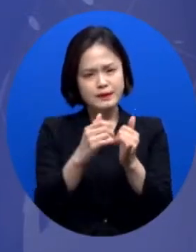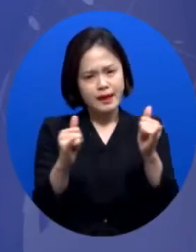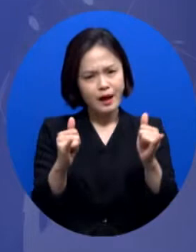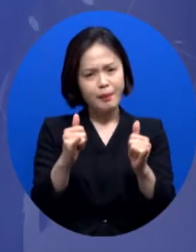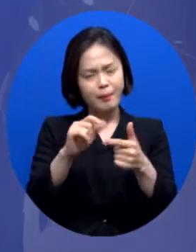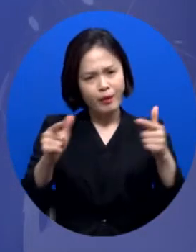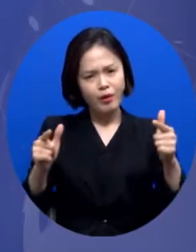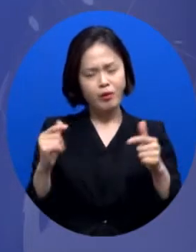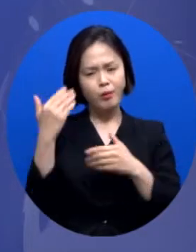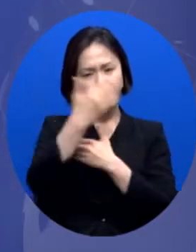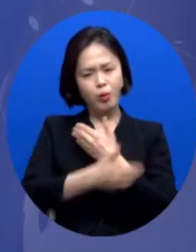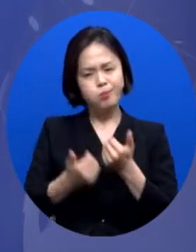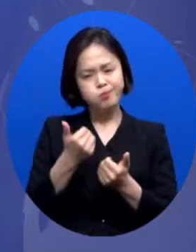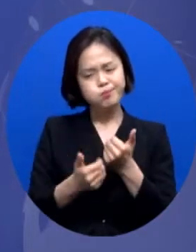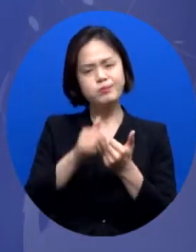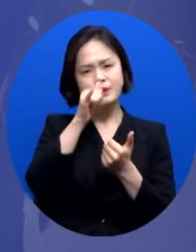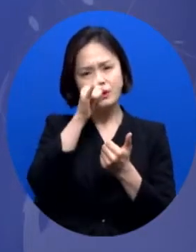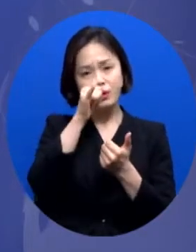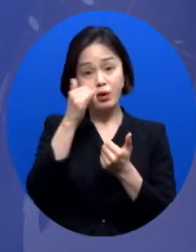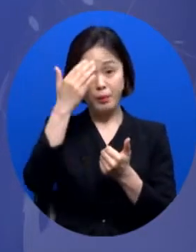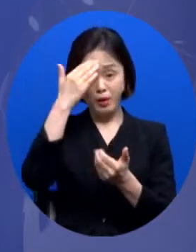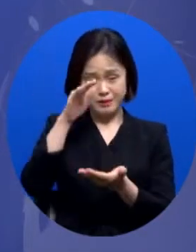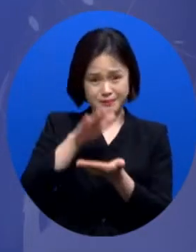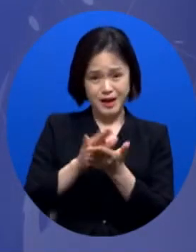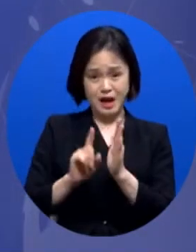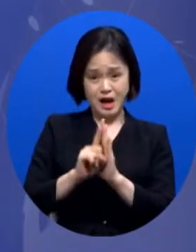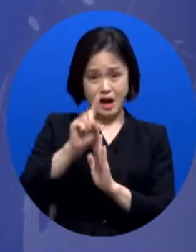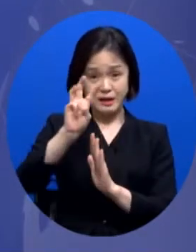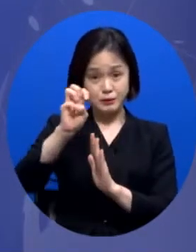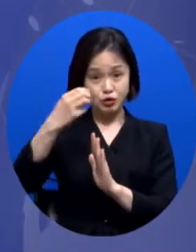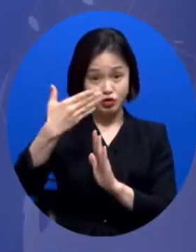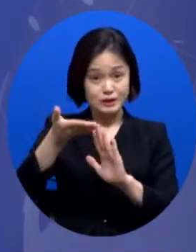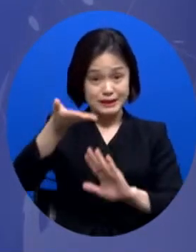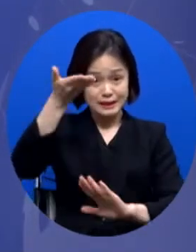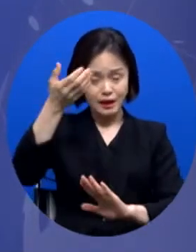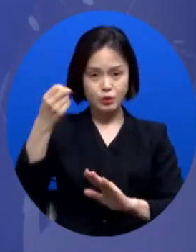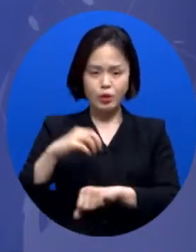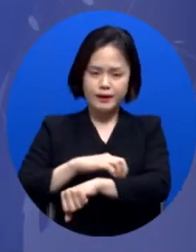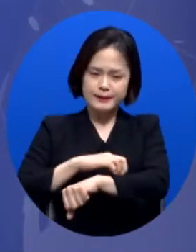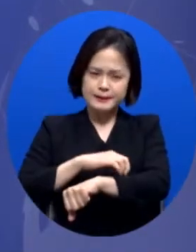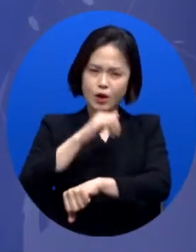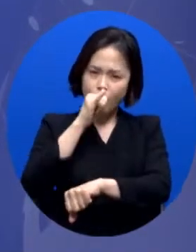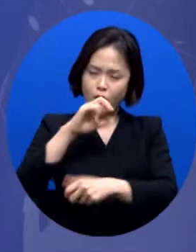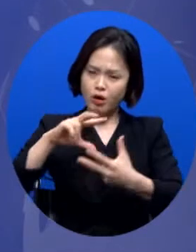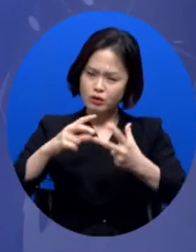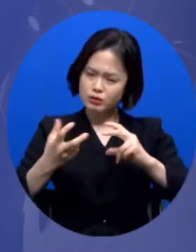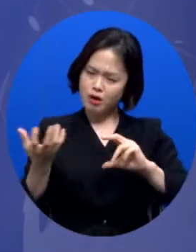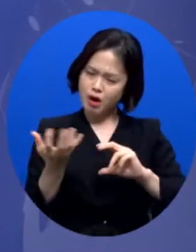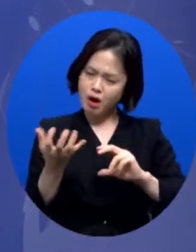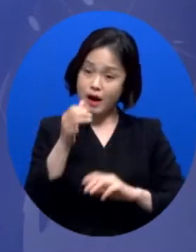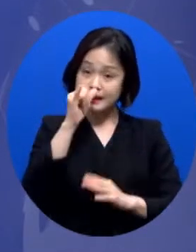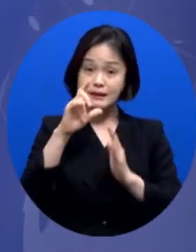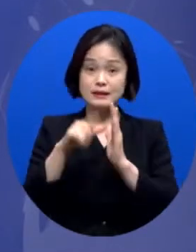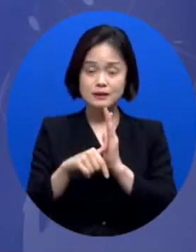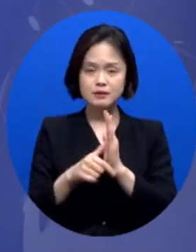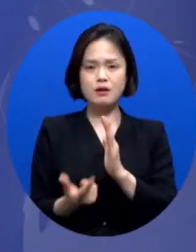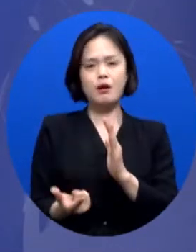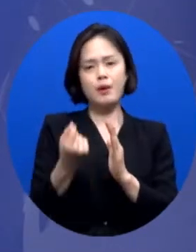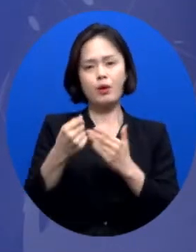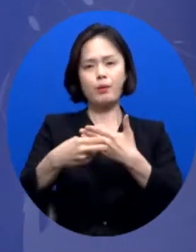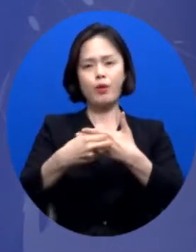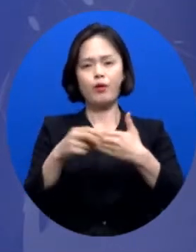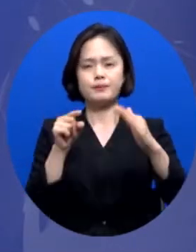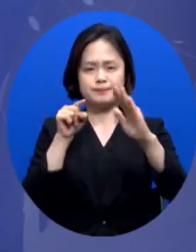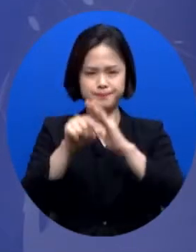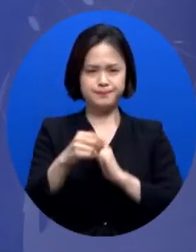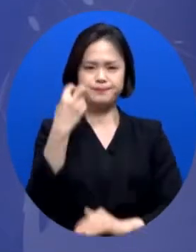중 39도 이상의 고열이 나거나 알레르기 반응, 또 지속적인 근육통을 겪는 경우에는 가까운 의료기관을